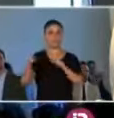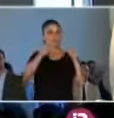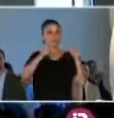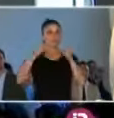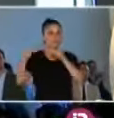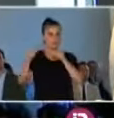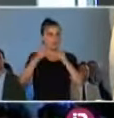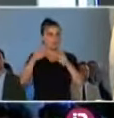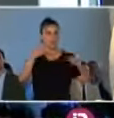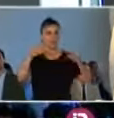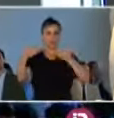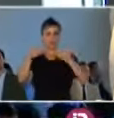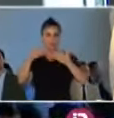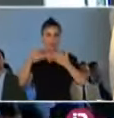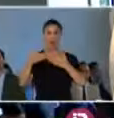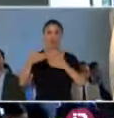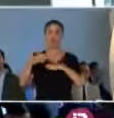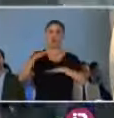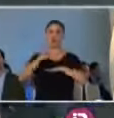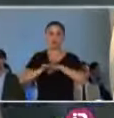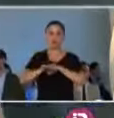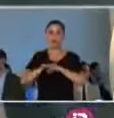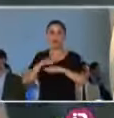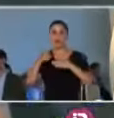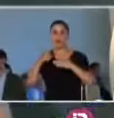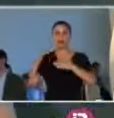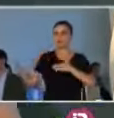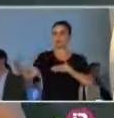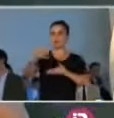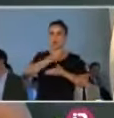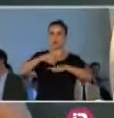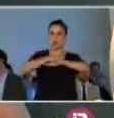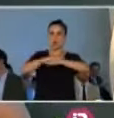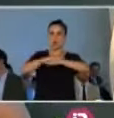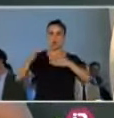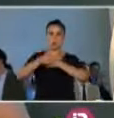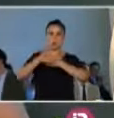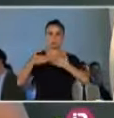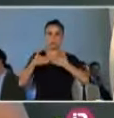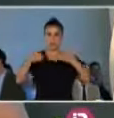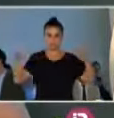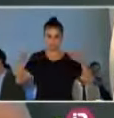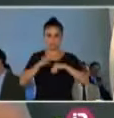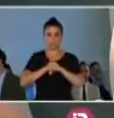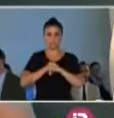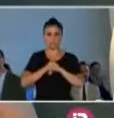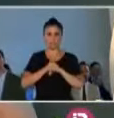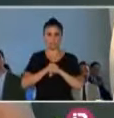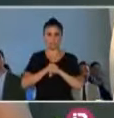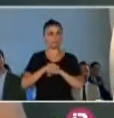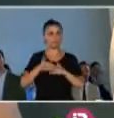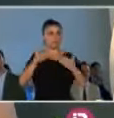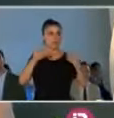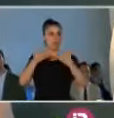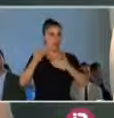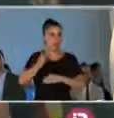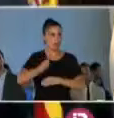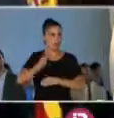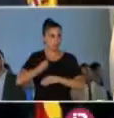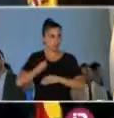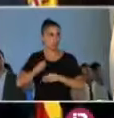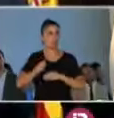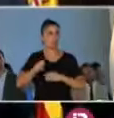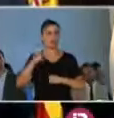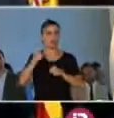un diálogo para el que estarán siempre abiertas las puertas del Gobierno que tengo el honor de presidir. Un diálogo que nos llevará a